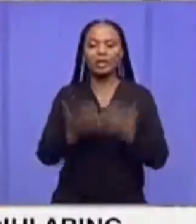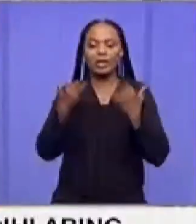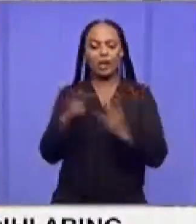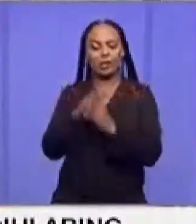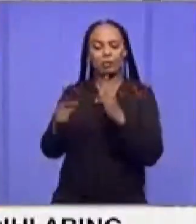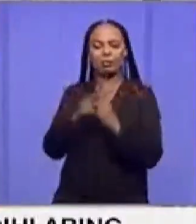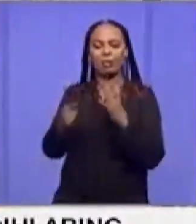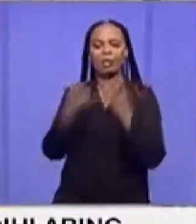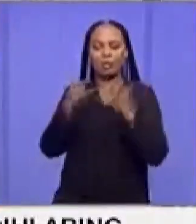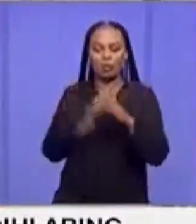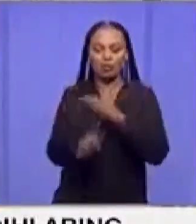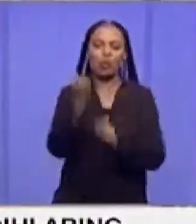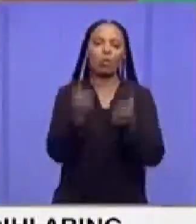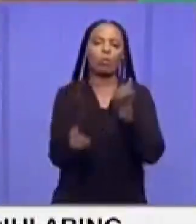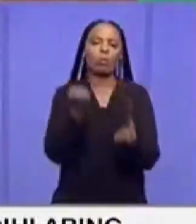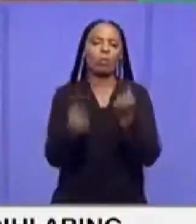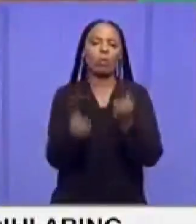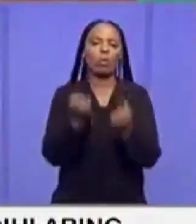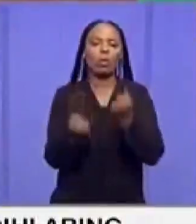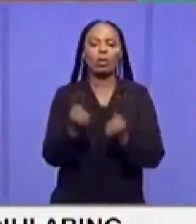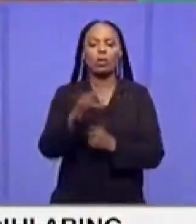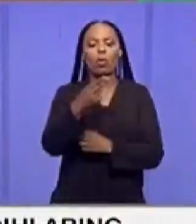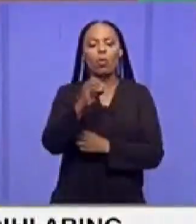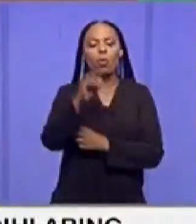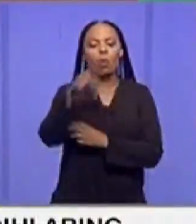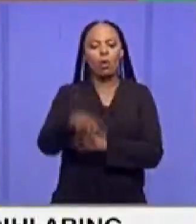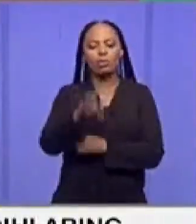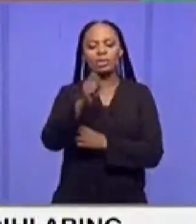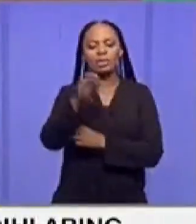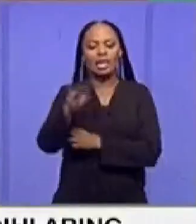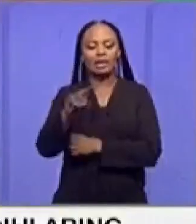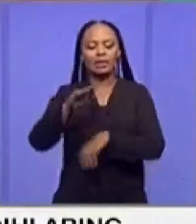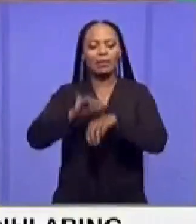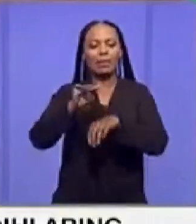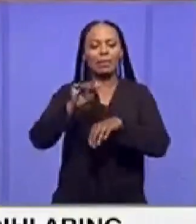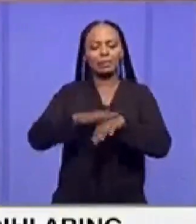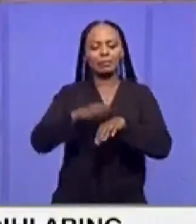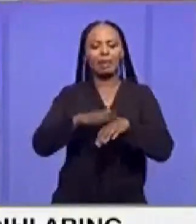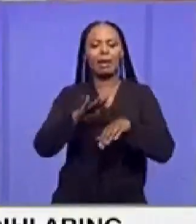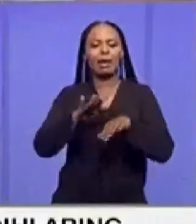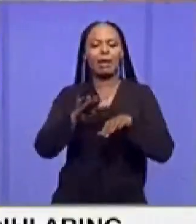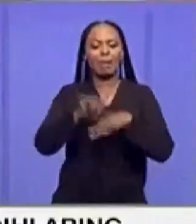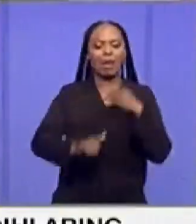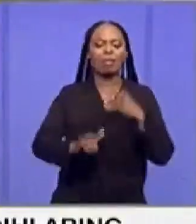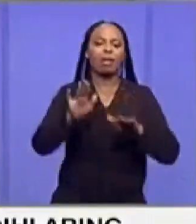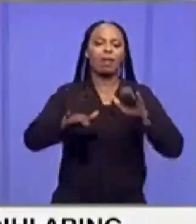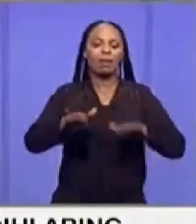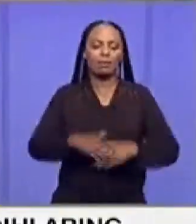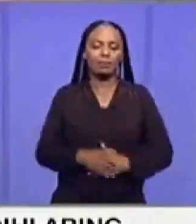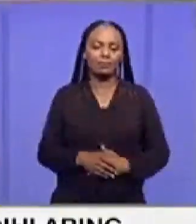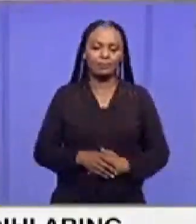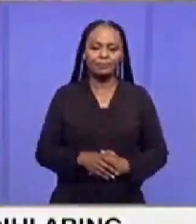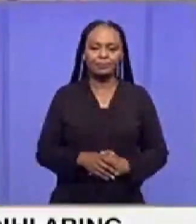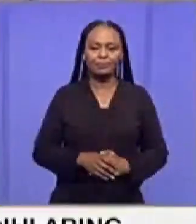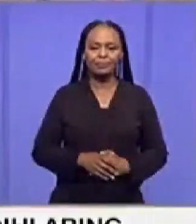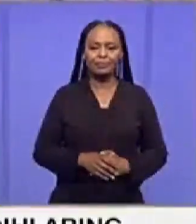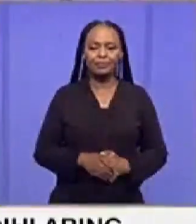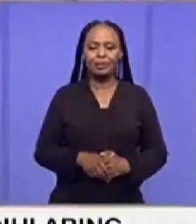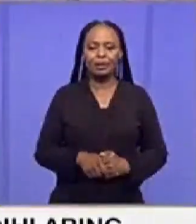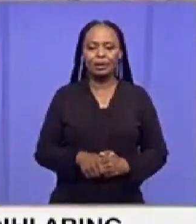ba tswelele pele kgorong ya tsheko ya magistrata ka Webstart ka Oprele. Ke Ishmael Modiba wa ditaba tša